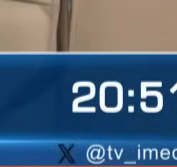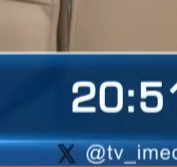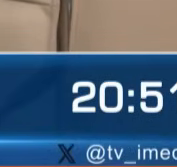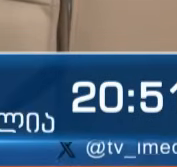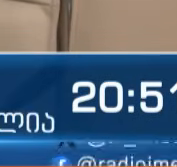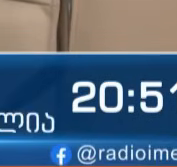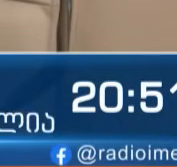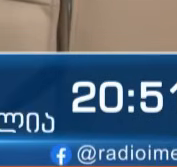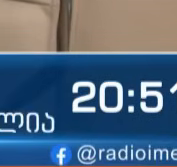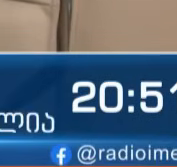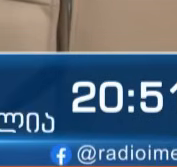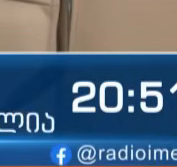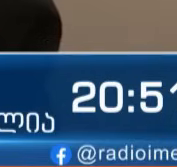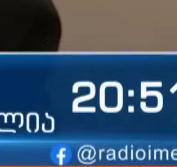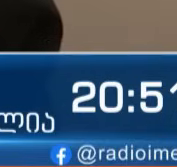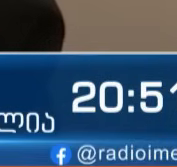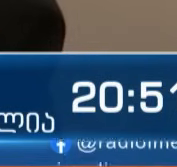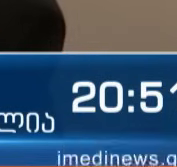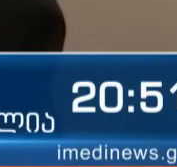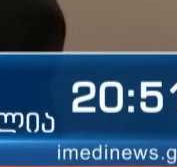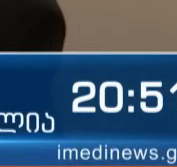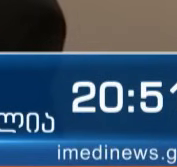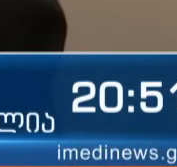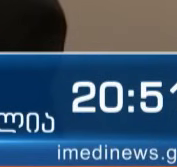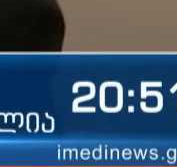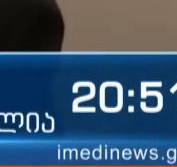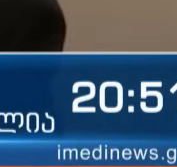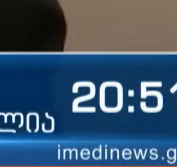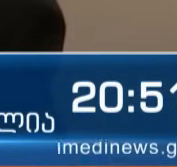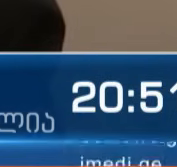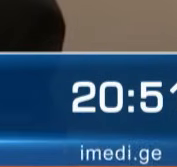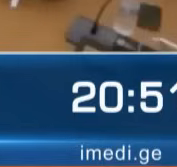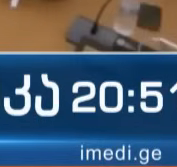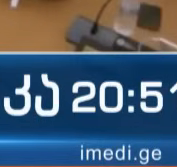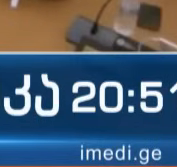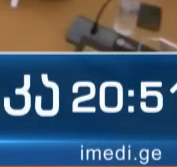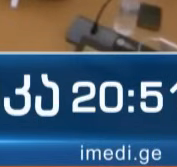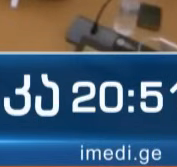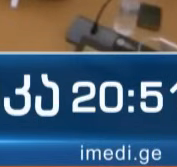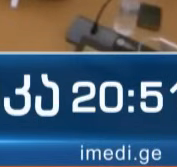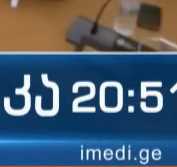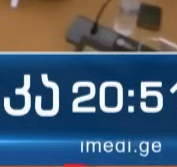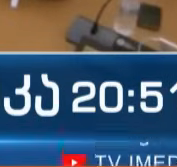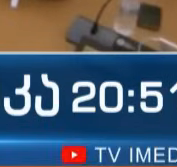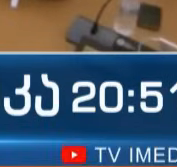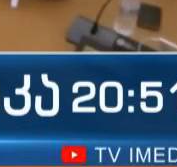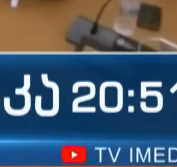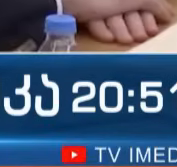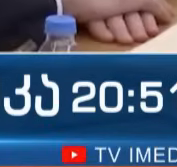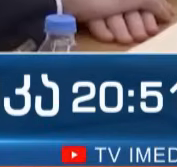ანანაცვლიშვილის მოთხოვნამ გამოიწვია. ლელოს დეპუტატი იმ პროექტის განხილვის გადავადებას ითხოვდა, რომლის განხილვაში მონაწილეობა არ